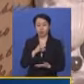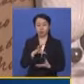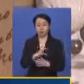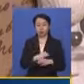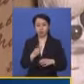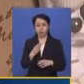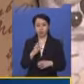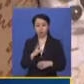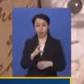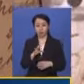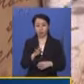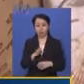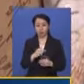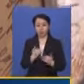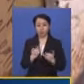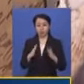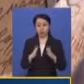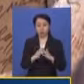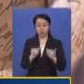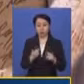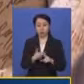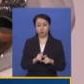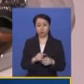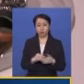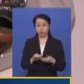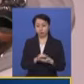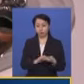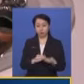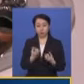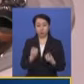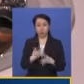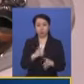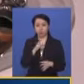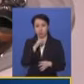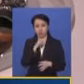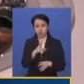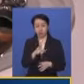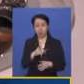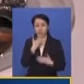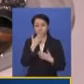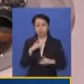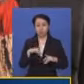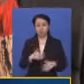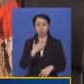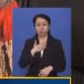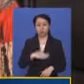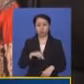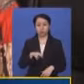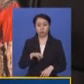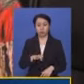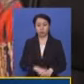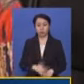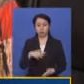шкатулки и вещицы декора для дома а для неё этой прежде всего не способ заработка а хобби и успокоение души я